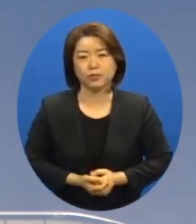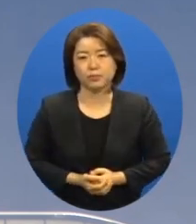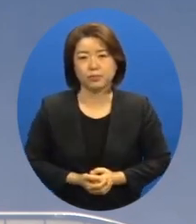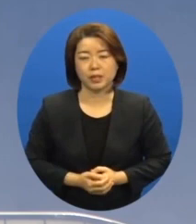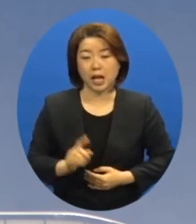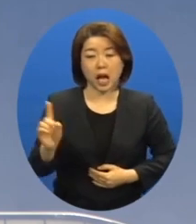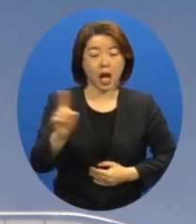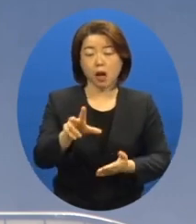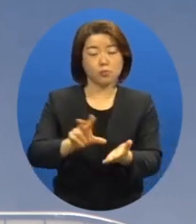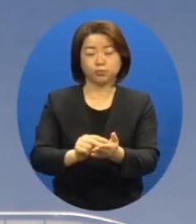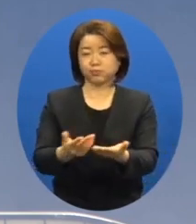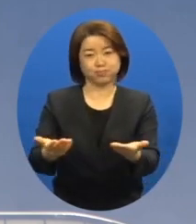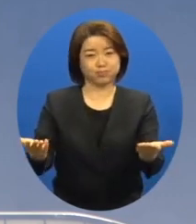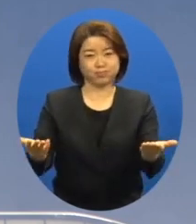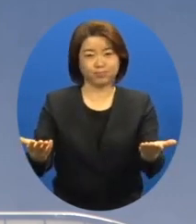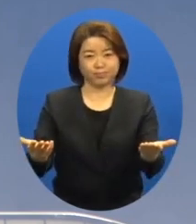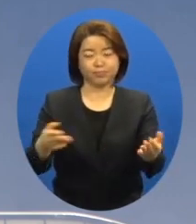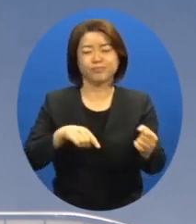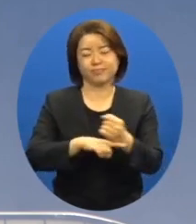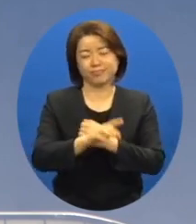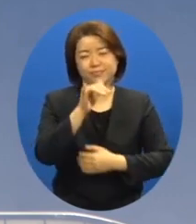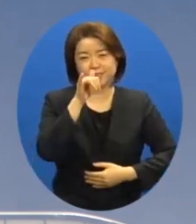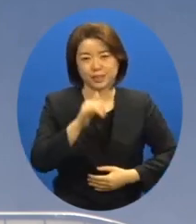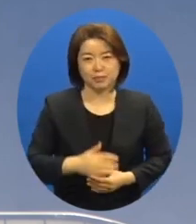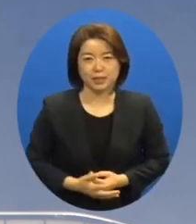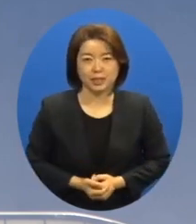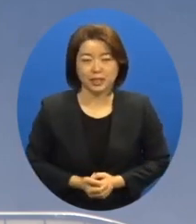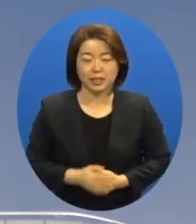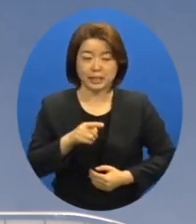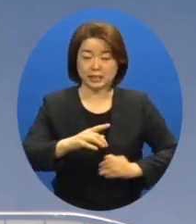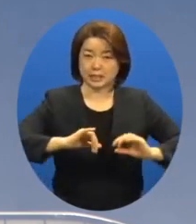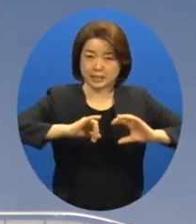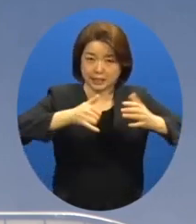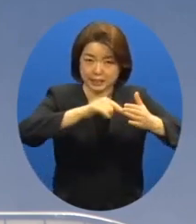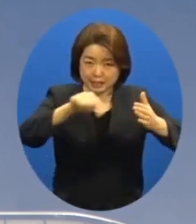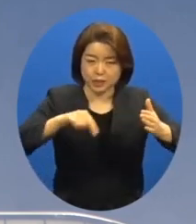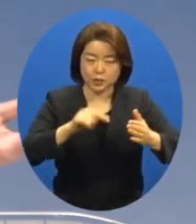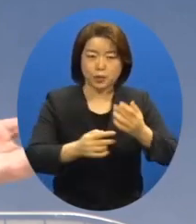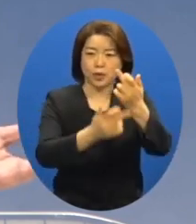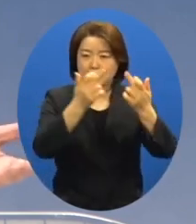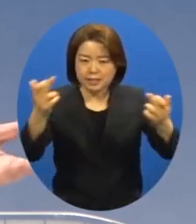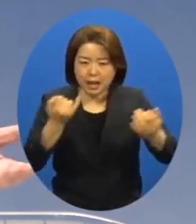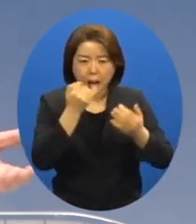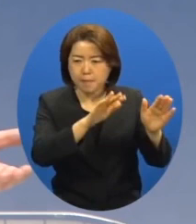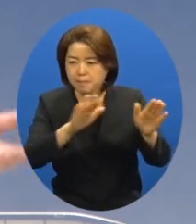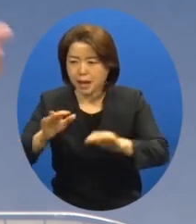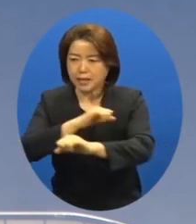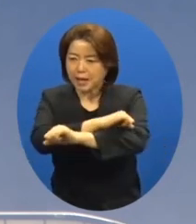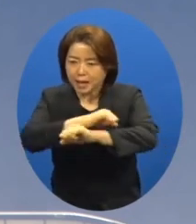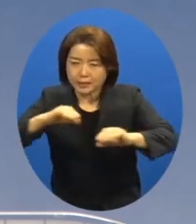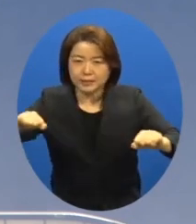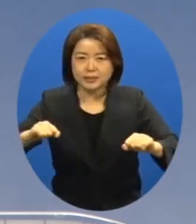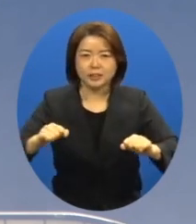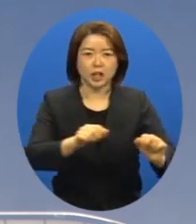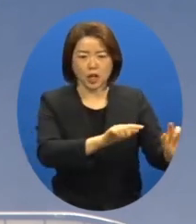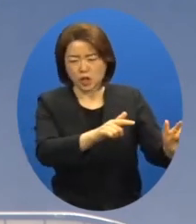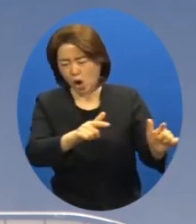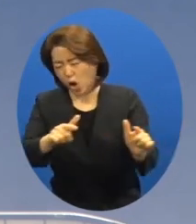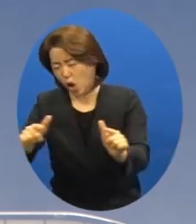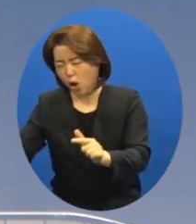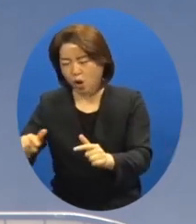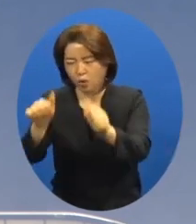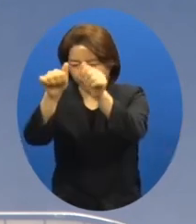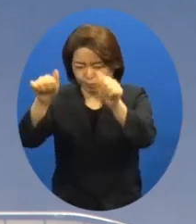아무 문제가 없다, 그런 뜻입니다. 이 세상에는 산이고 바다고 들이고 여러 많은